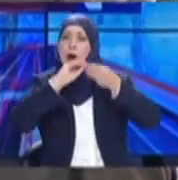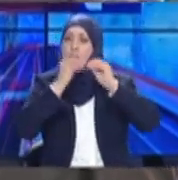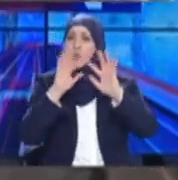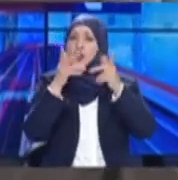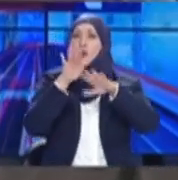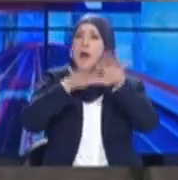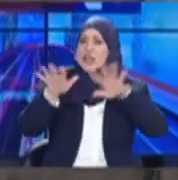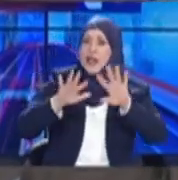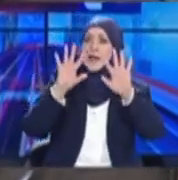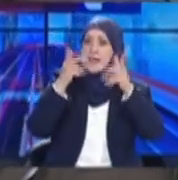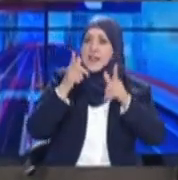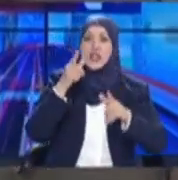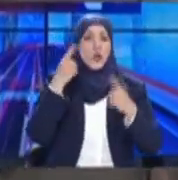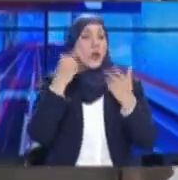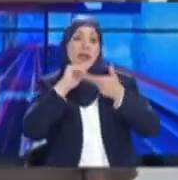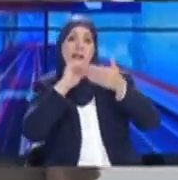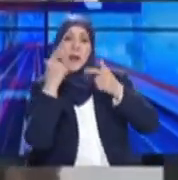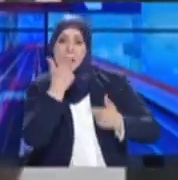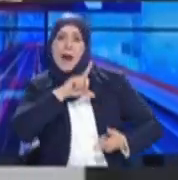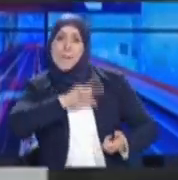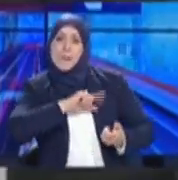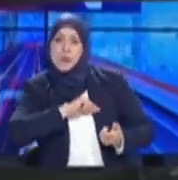اجراء قرابه